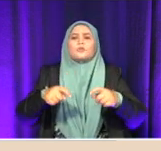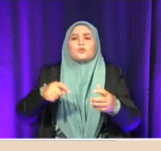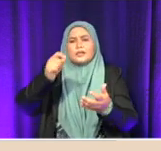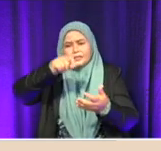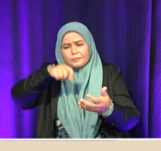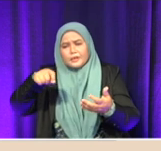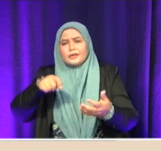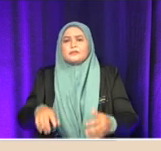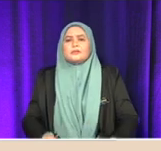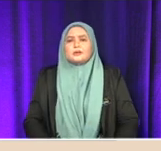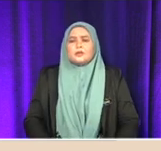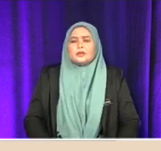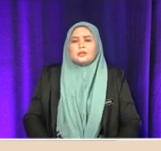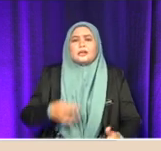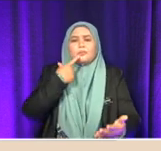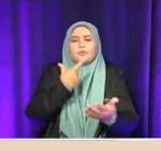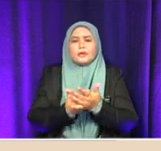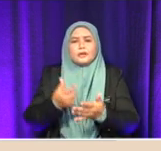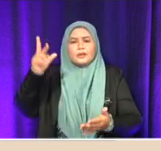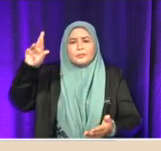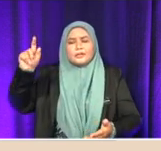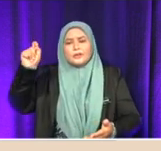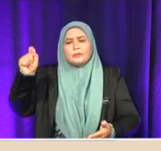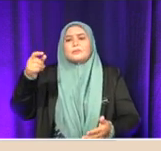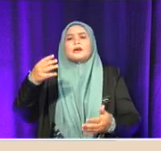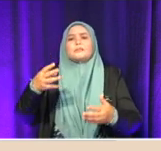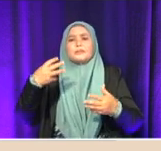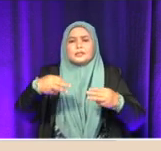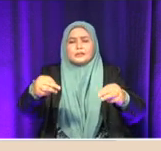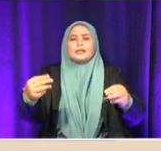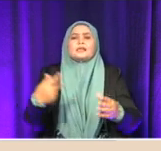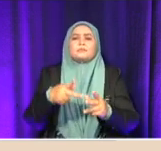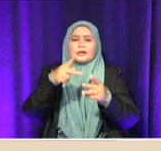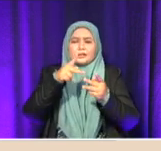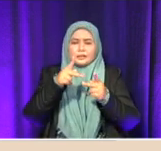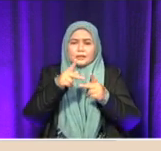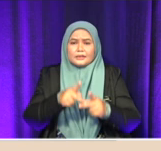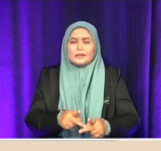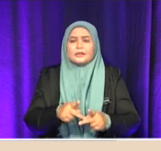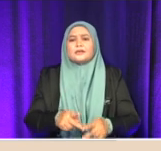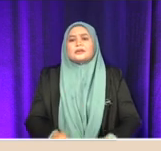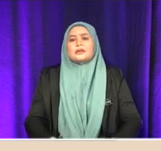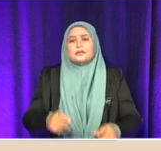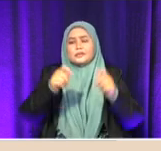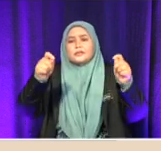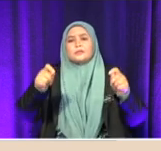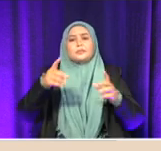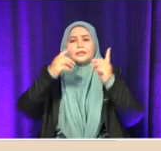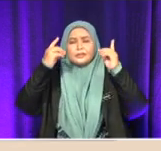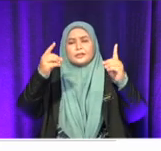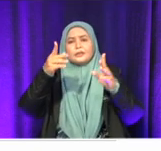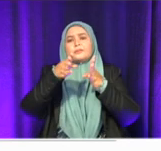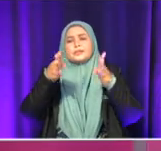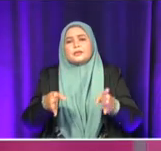ini bagaimanapun masih lagi mengekalkan terus sistem pendidikan kebangsaan yang telah dinyatakan oleh penyetel